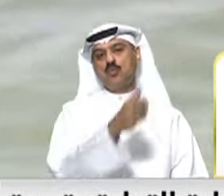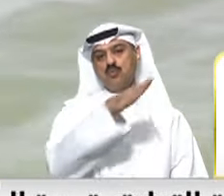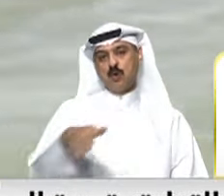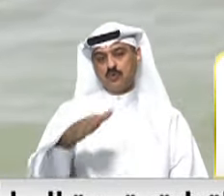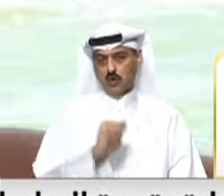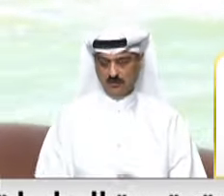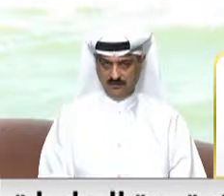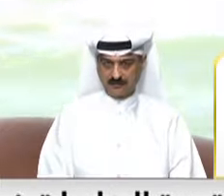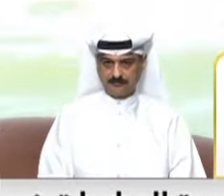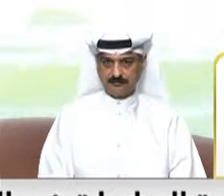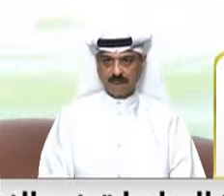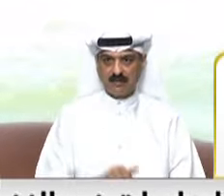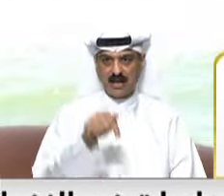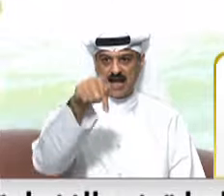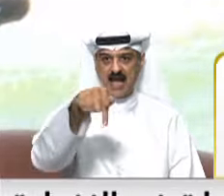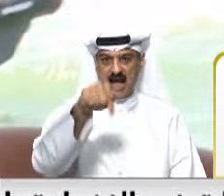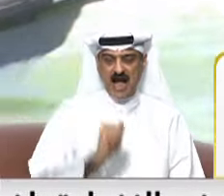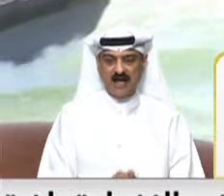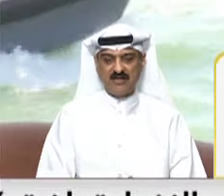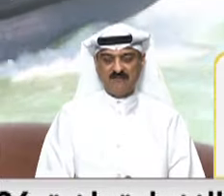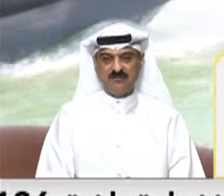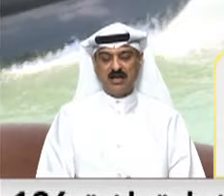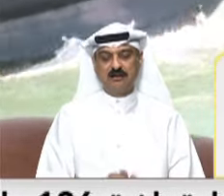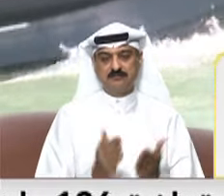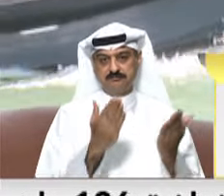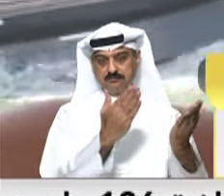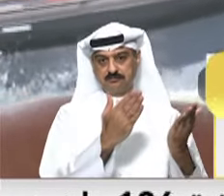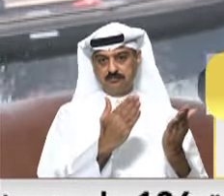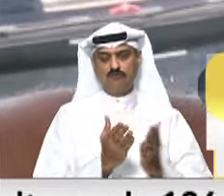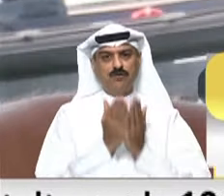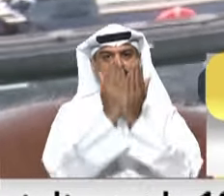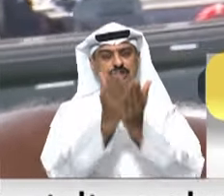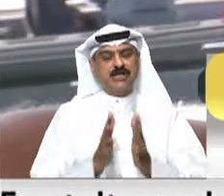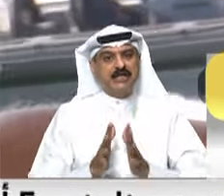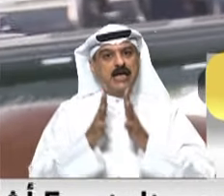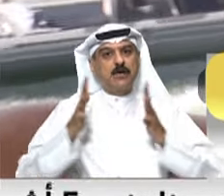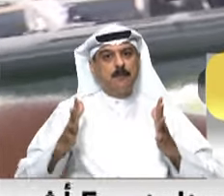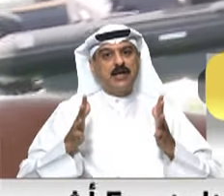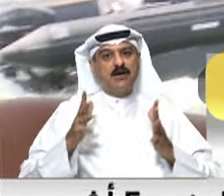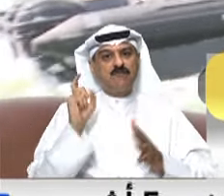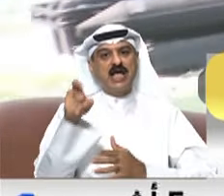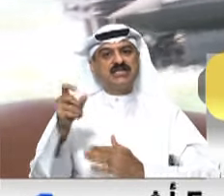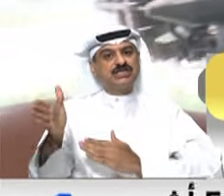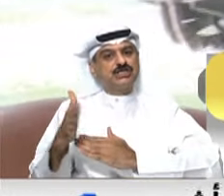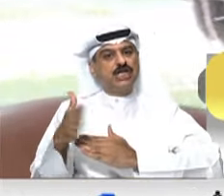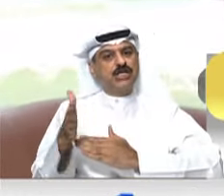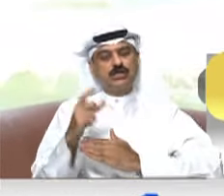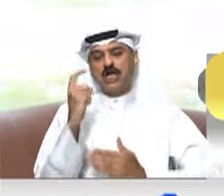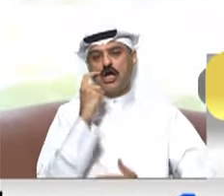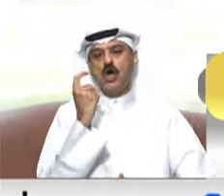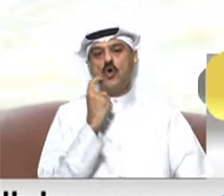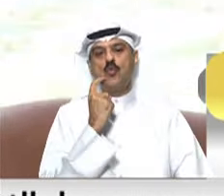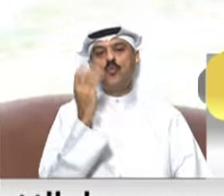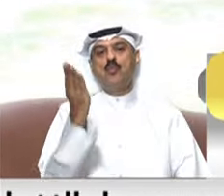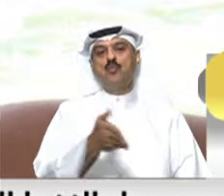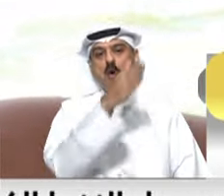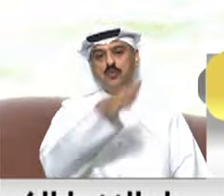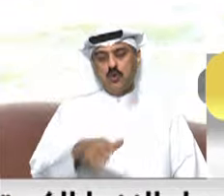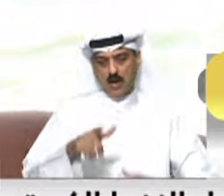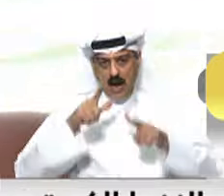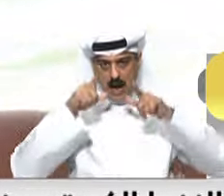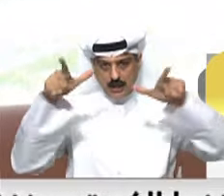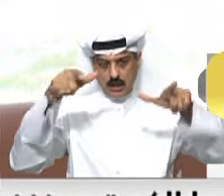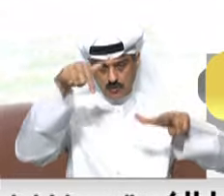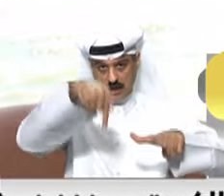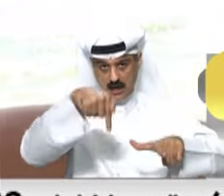التجاري أقصد فيه أخواننا الصيادين اللي يمارسون مهنة الصيد، أحب أكد وأوجه لهم رسالة من